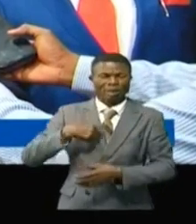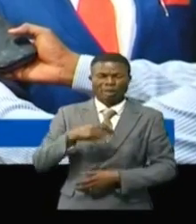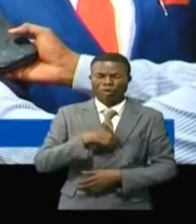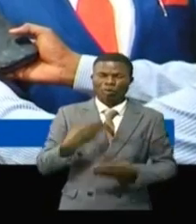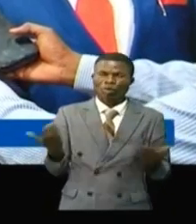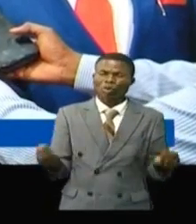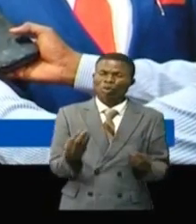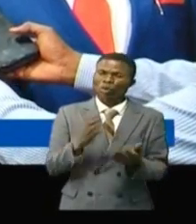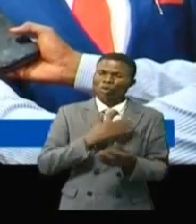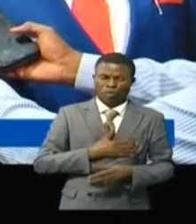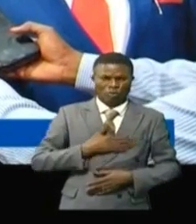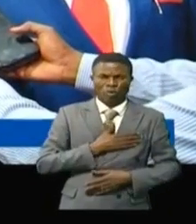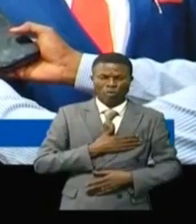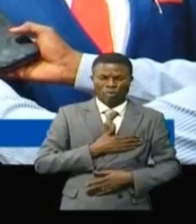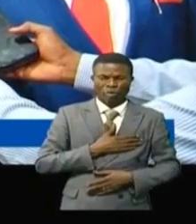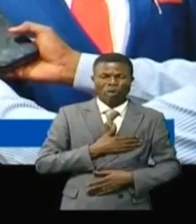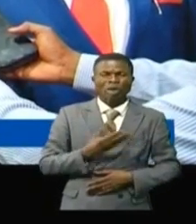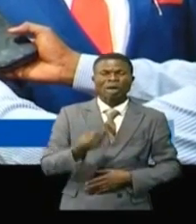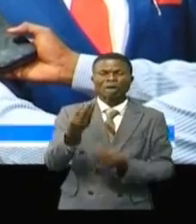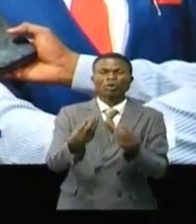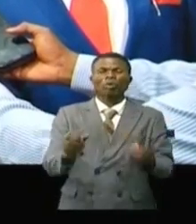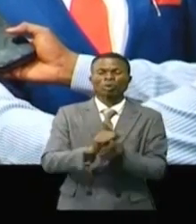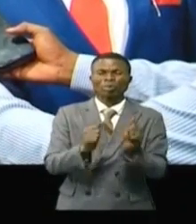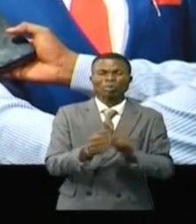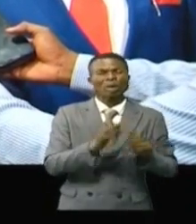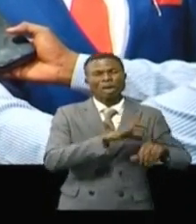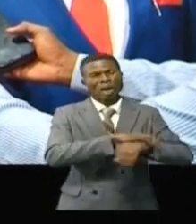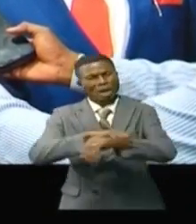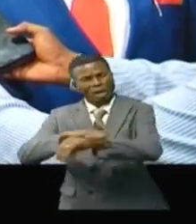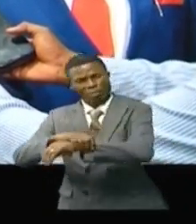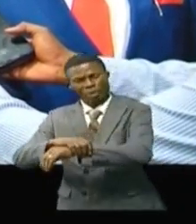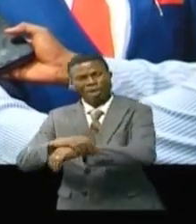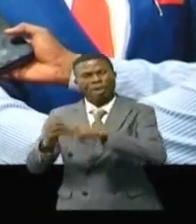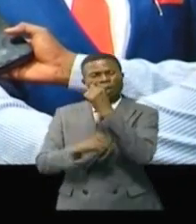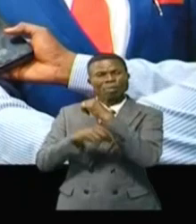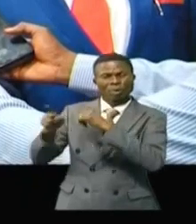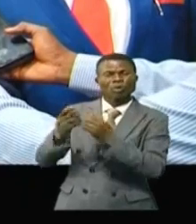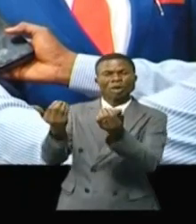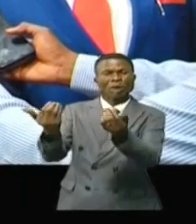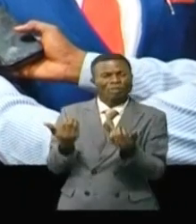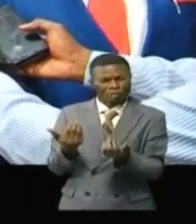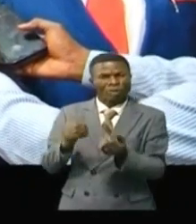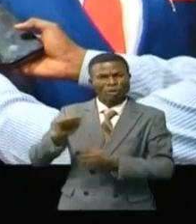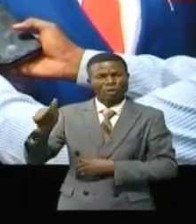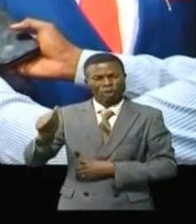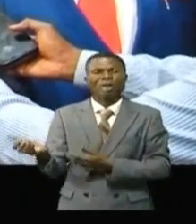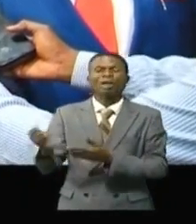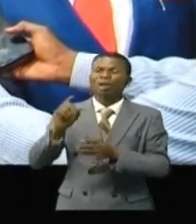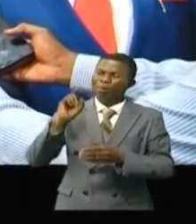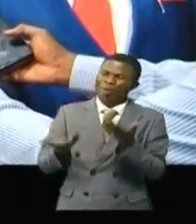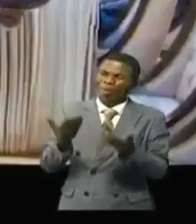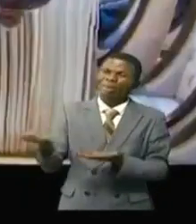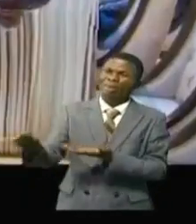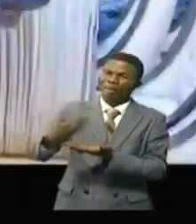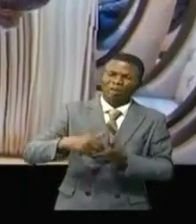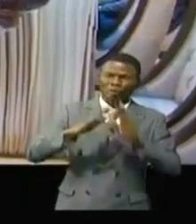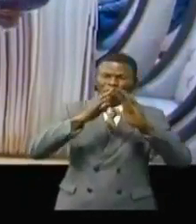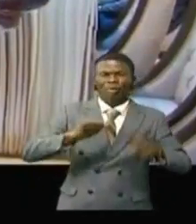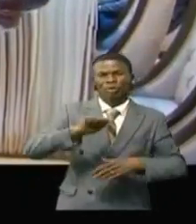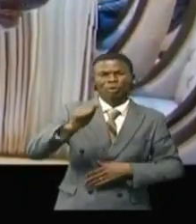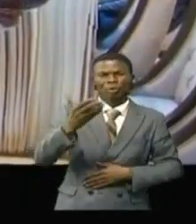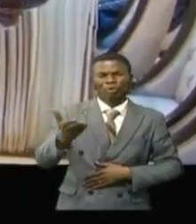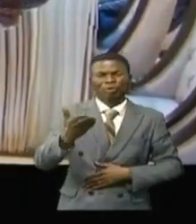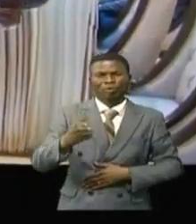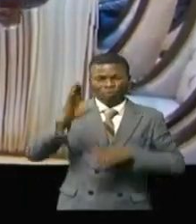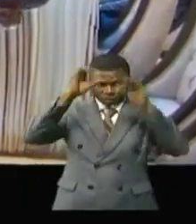évacuer ces gens-là, à les ramener là où ils veulent ou les faire retourner d'où ils viennent. Reçu également par